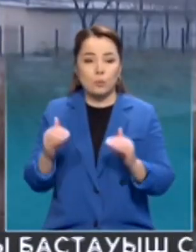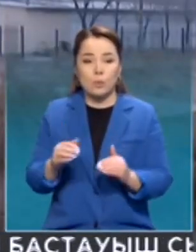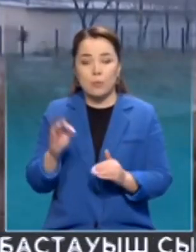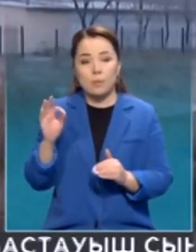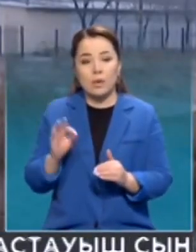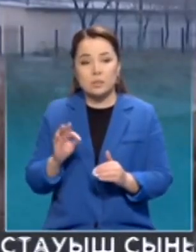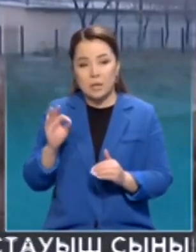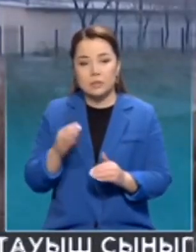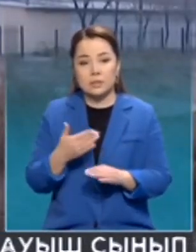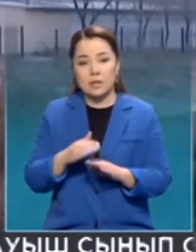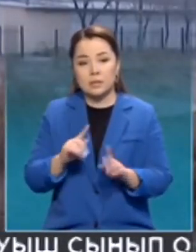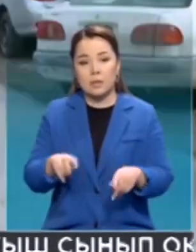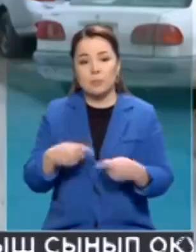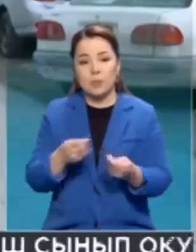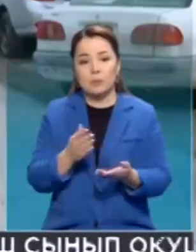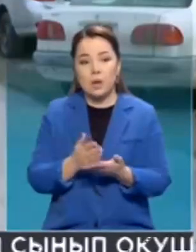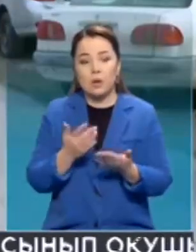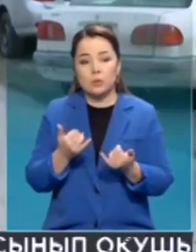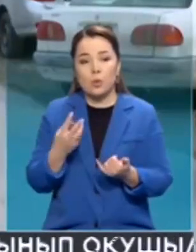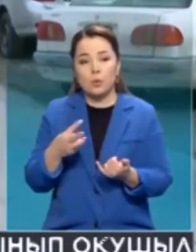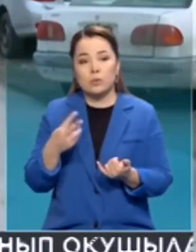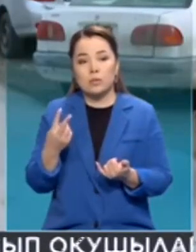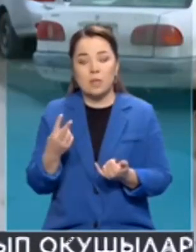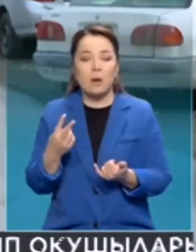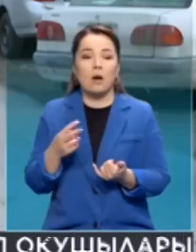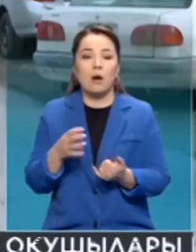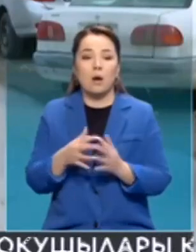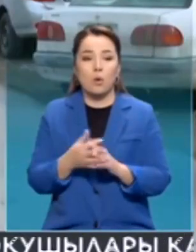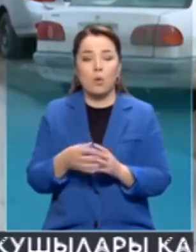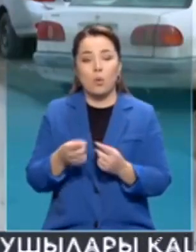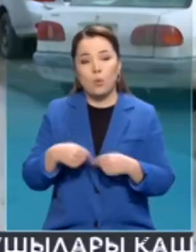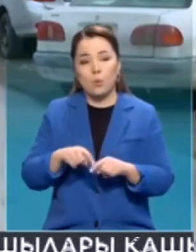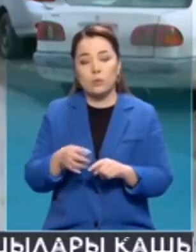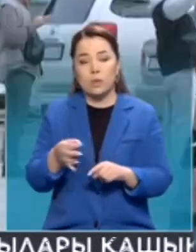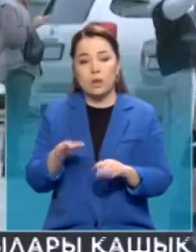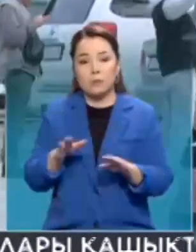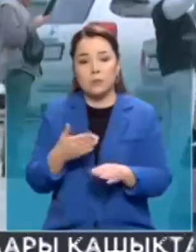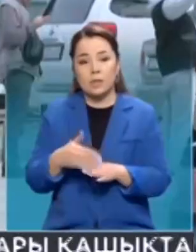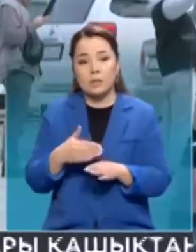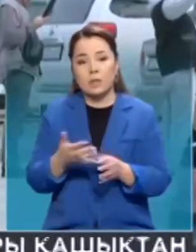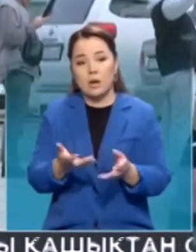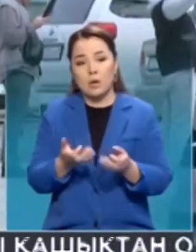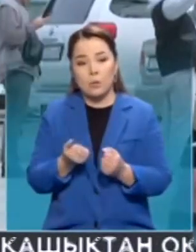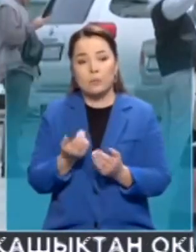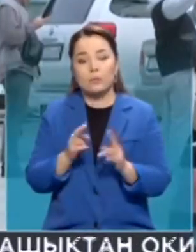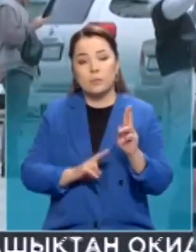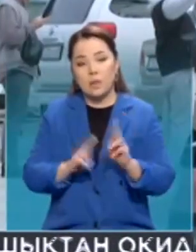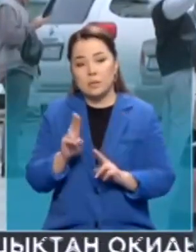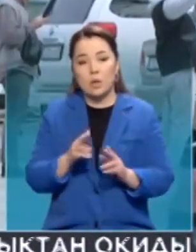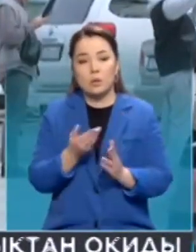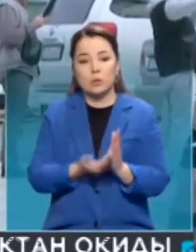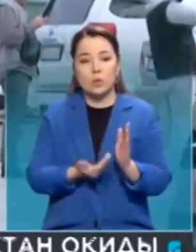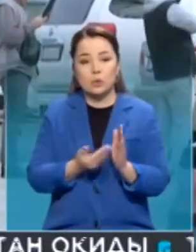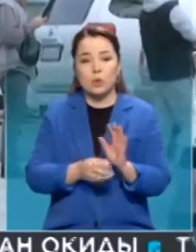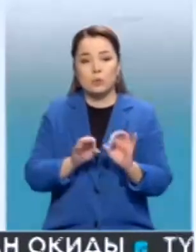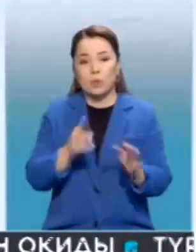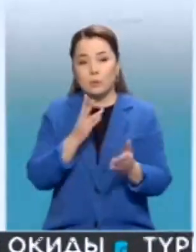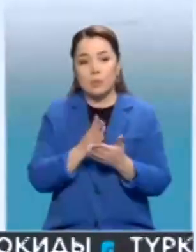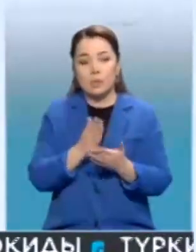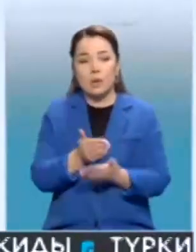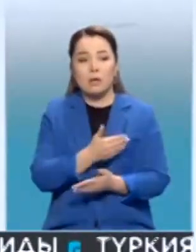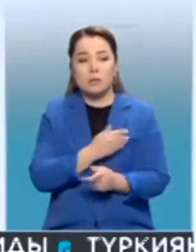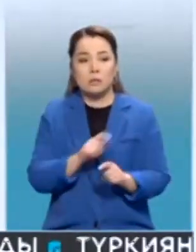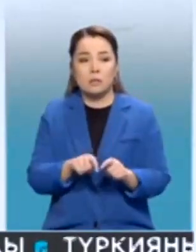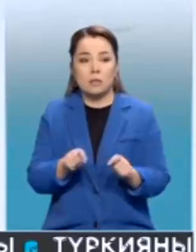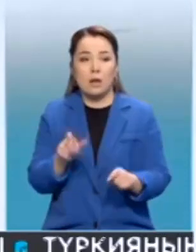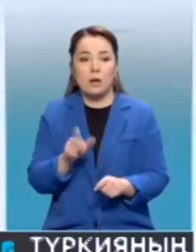пайызбен несие ретінде берілмек. Қазір 32 ауылдық округ тұрғындарына несие алу талаптары түсіндіріліп жатыр. Пилоттық жобаға қатысуға ниет